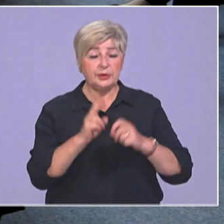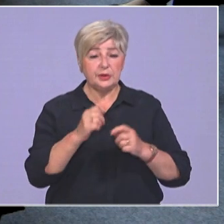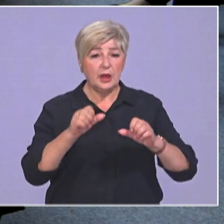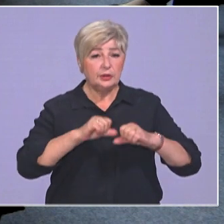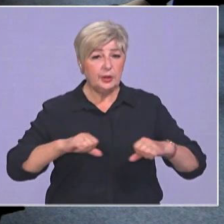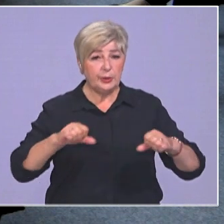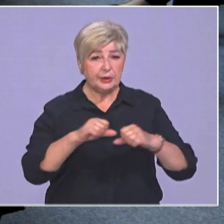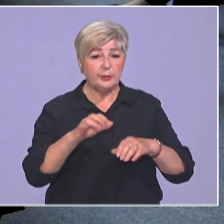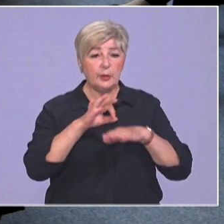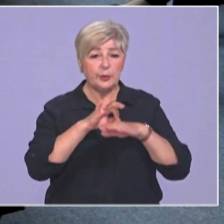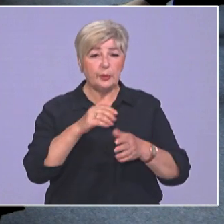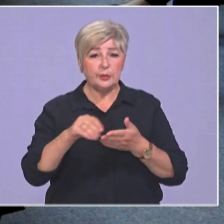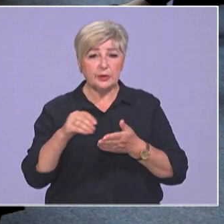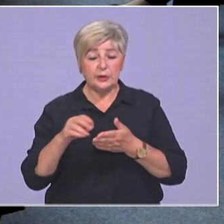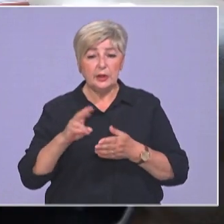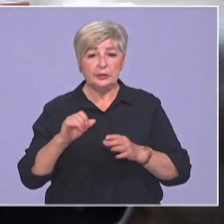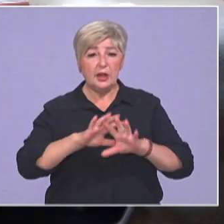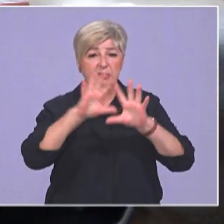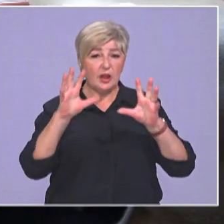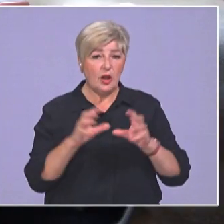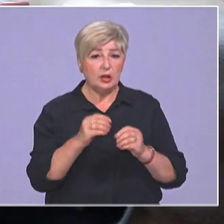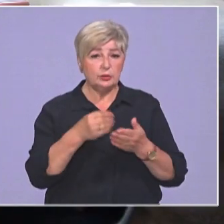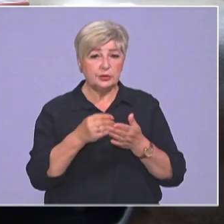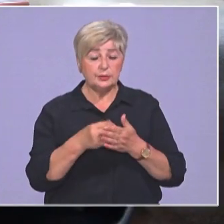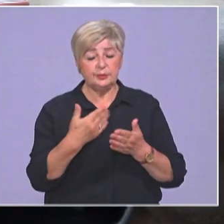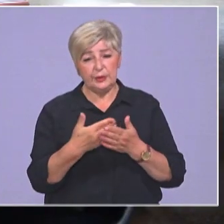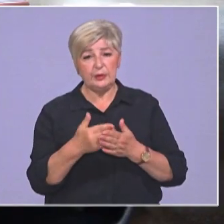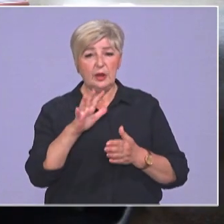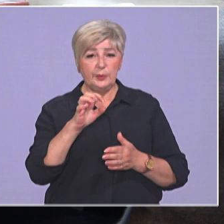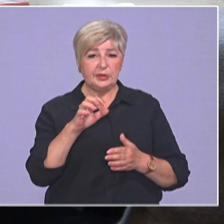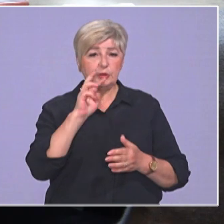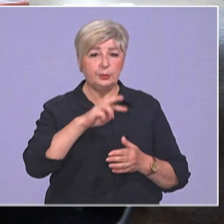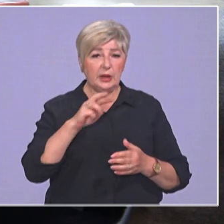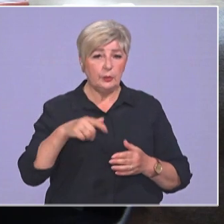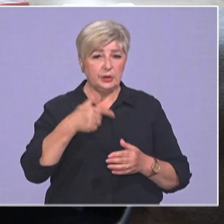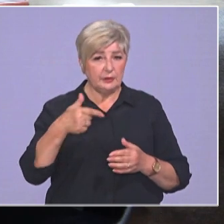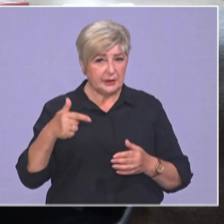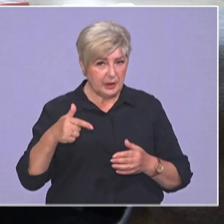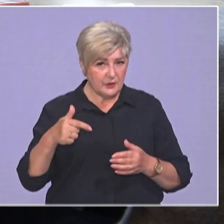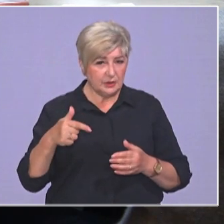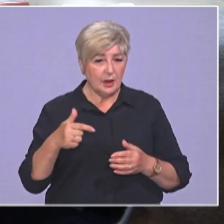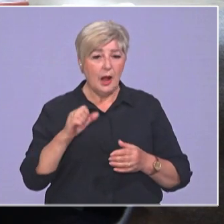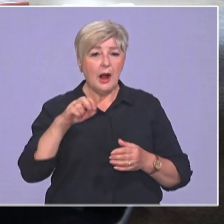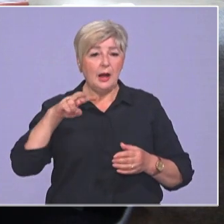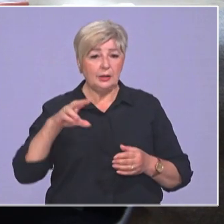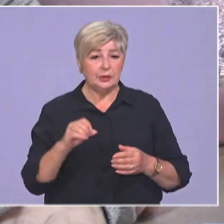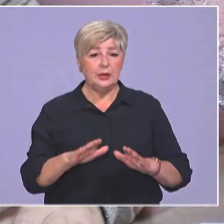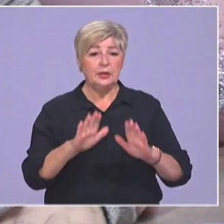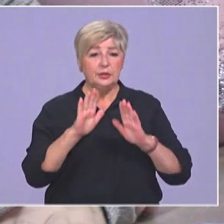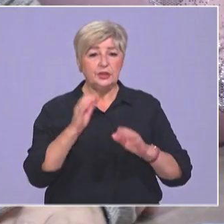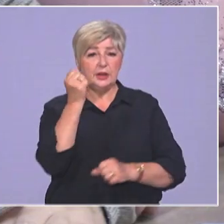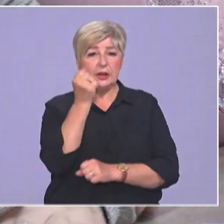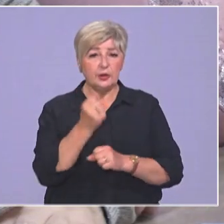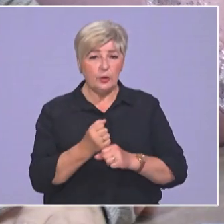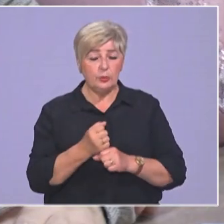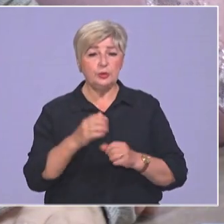департаменти проводили закупівлі на загальну суму десь 500 мільйонів гривень. Але тільки робочою